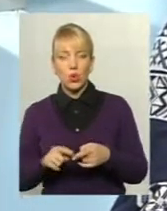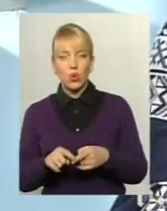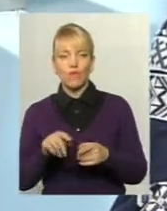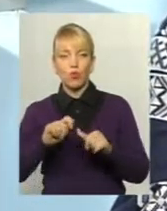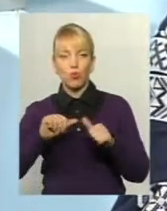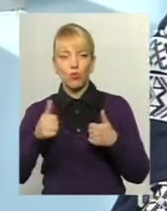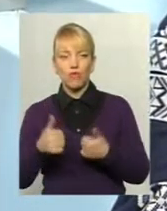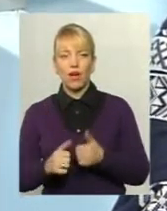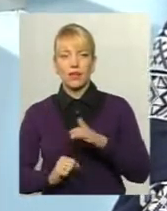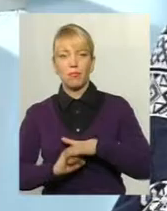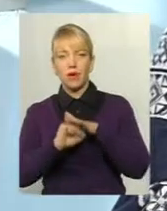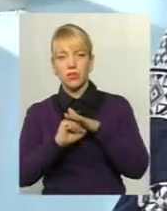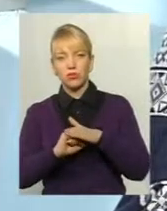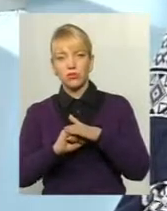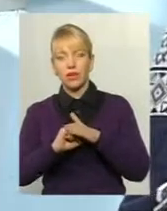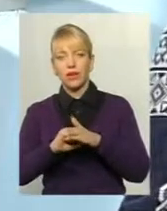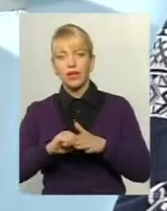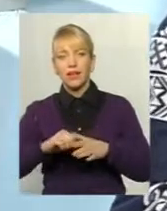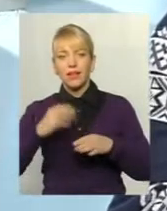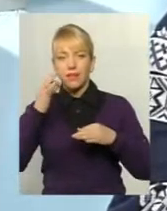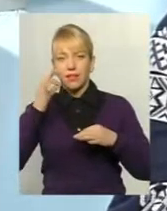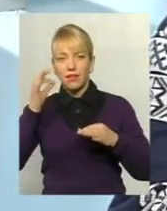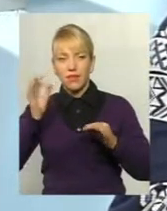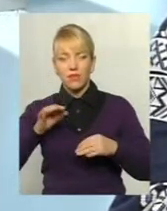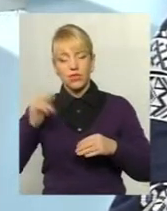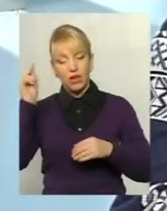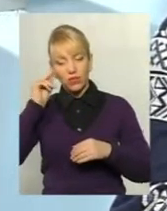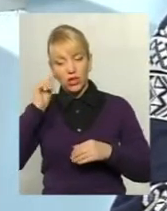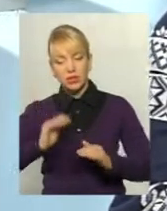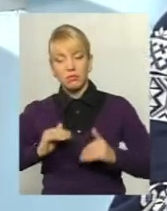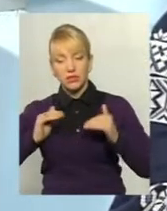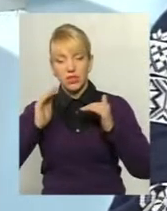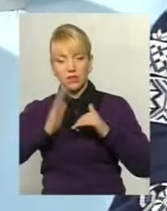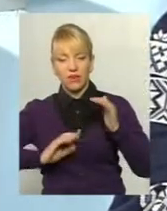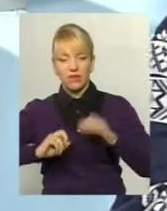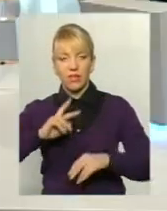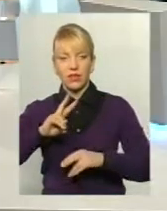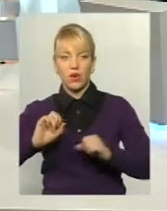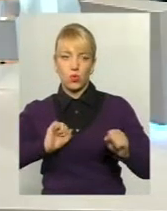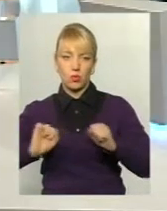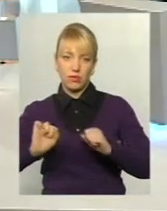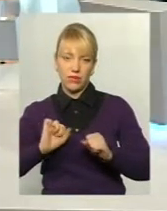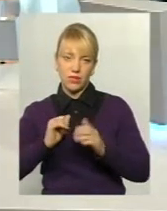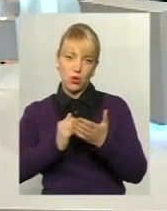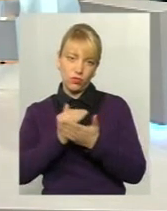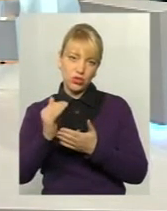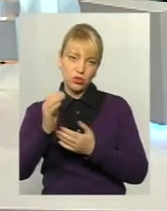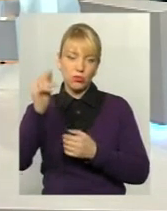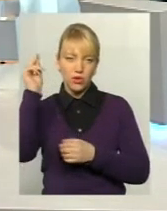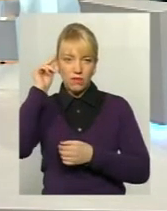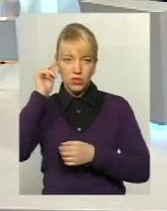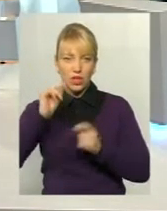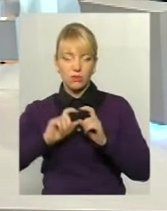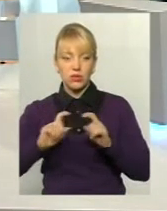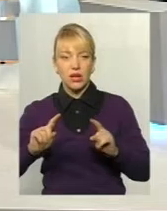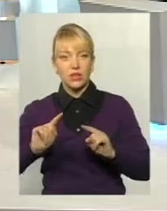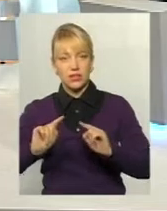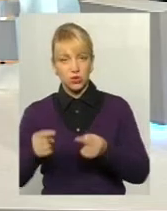формування базових навичок, навчатися і підвищувати кваліфікацію як управлінця у вищому навчальному закладі.